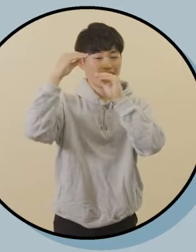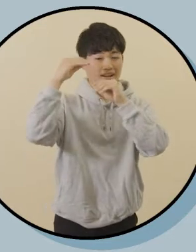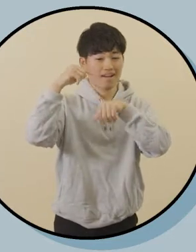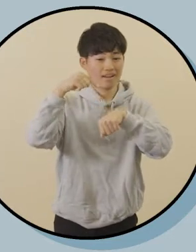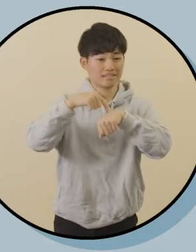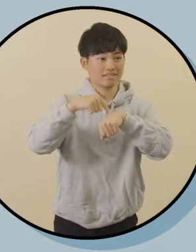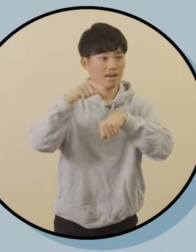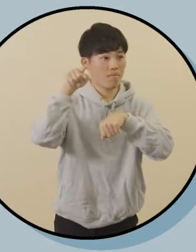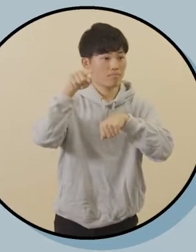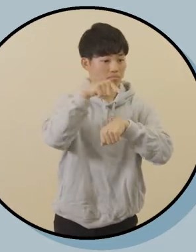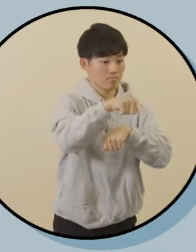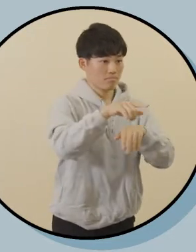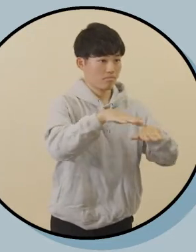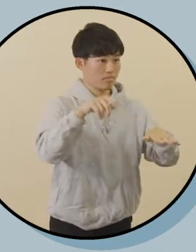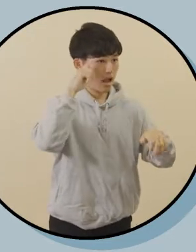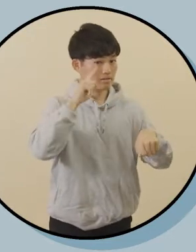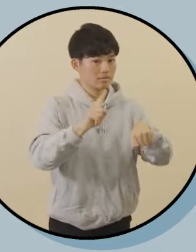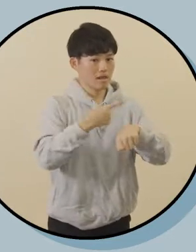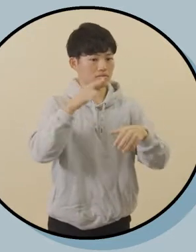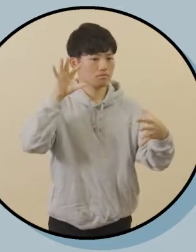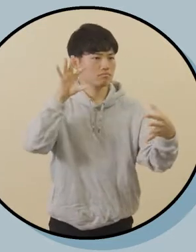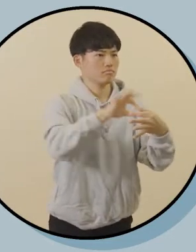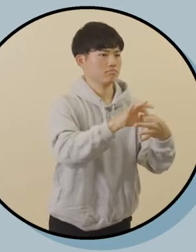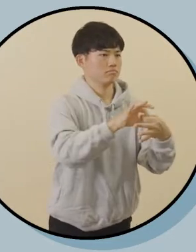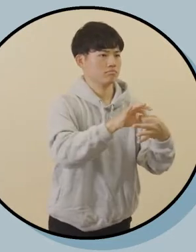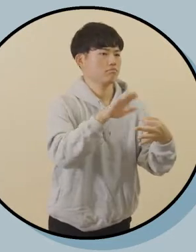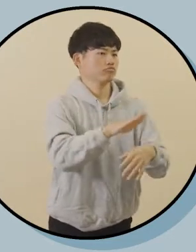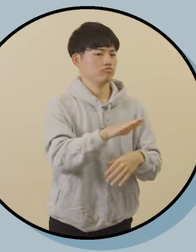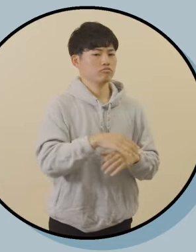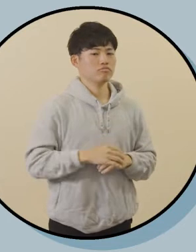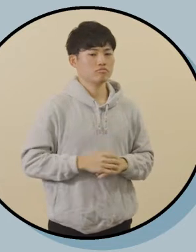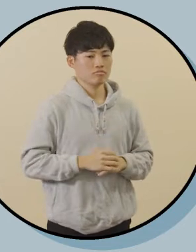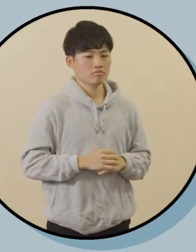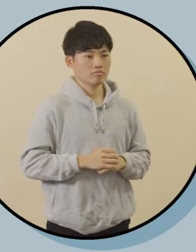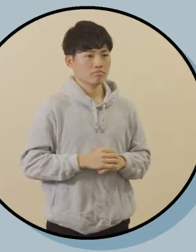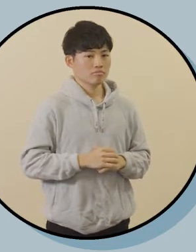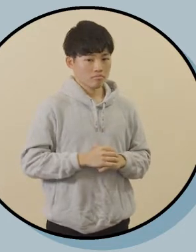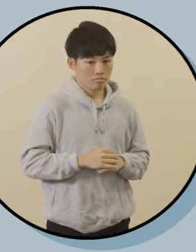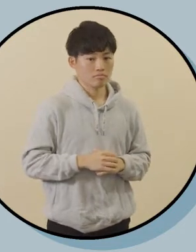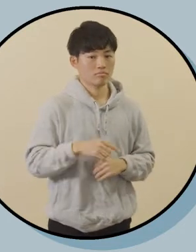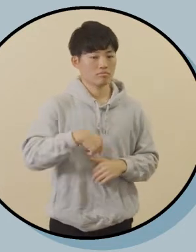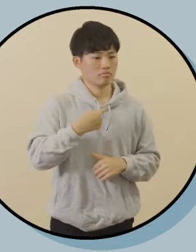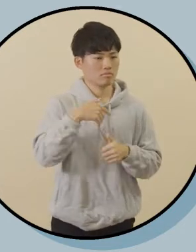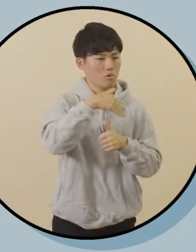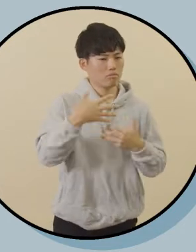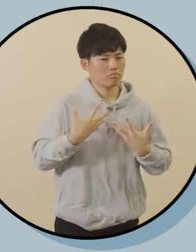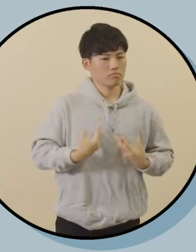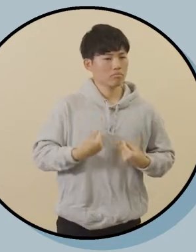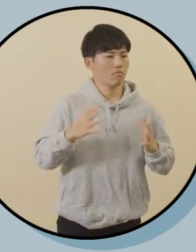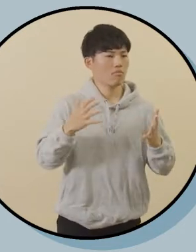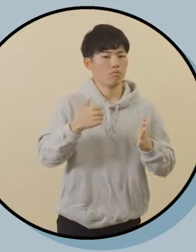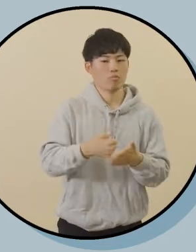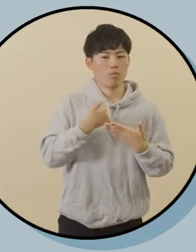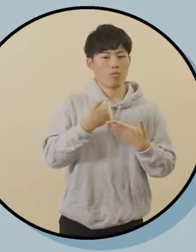間ってものがその子の感性だったりとか、なんでしょうね。こう、ある種孤独と、まあ孤独